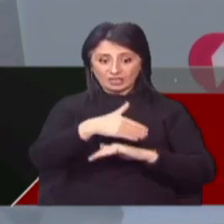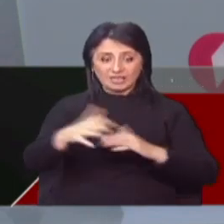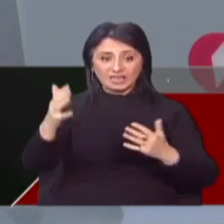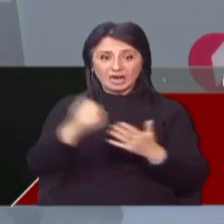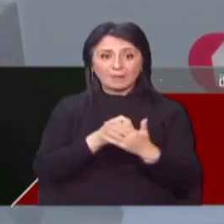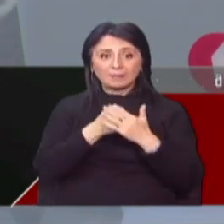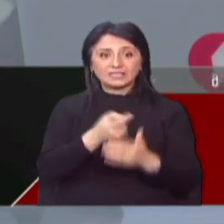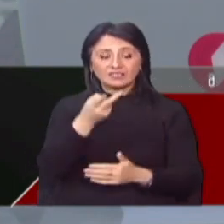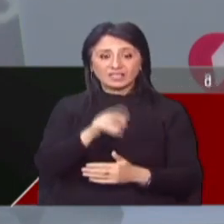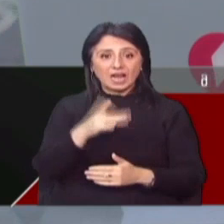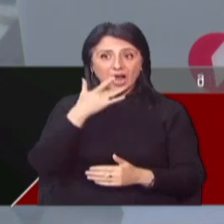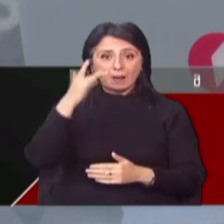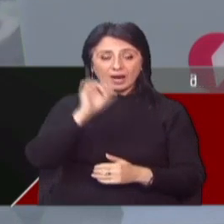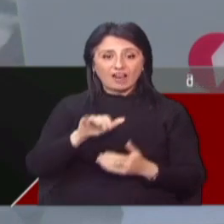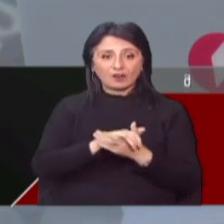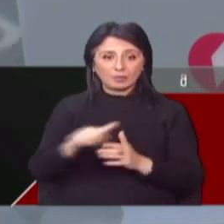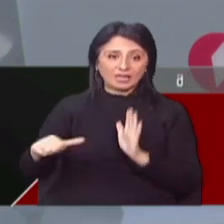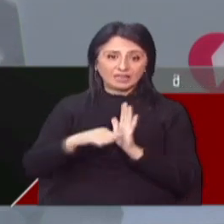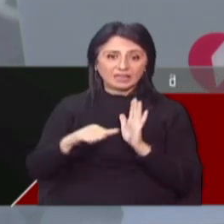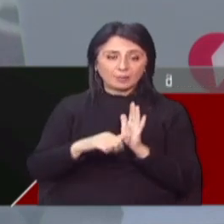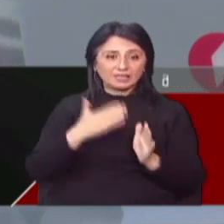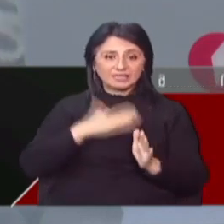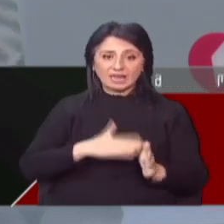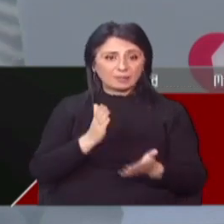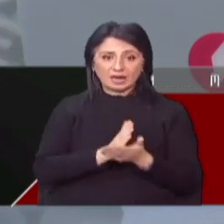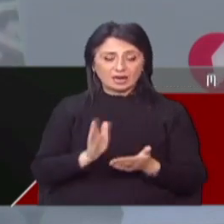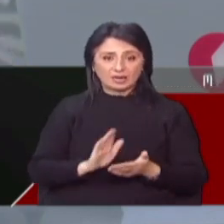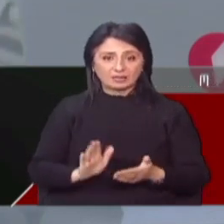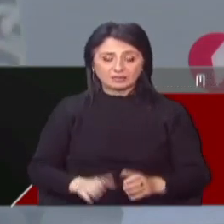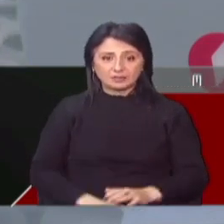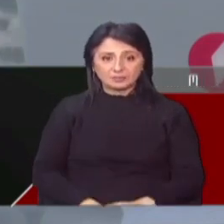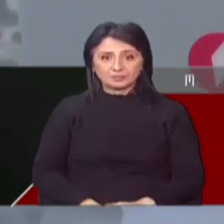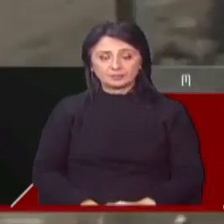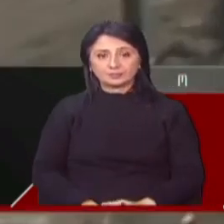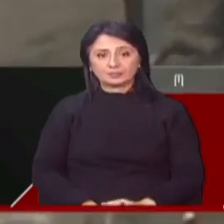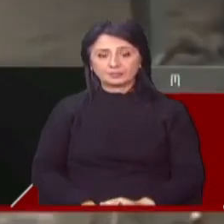გამარჯვების მისაღწევად ამერიკის და ევროკავშირის დახმარებების საკმარისი აღარ არის.